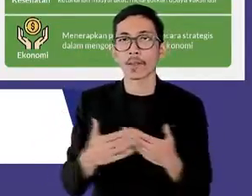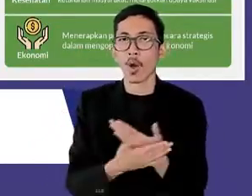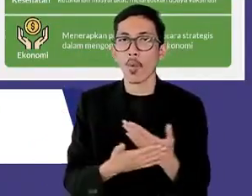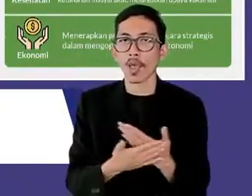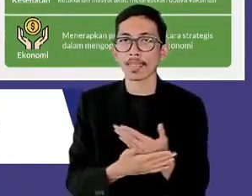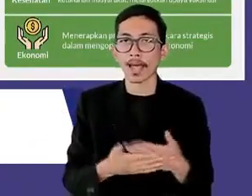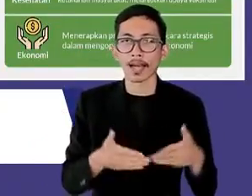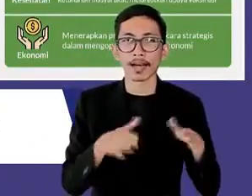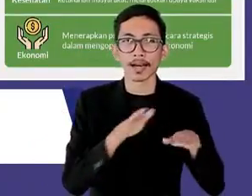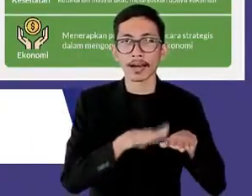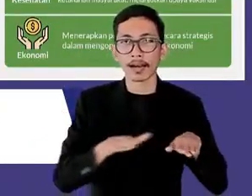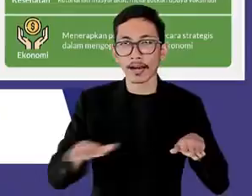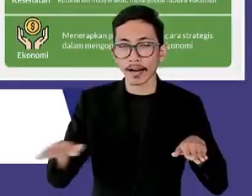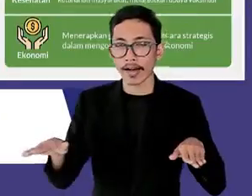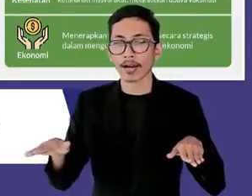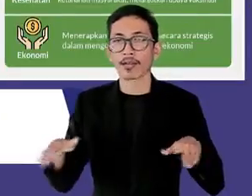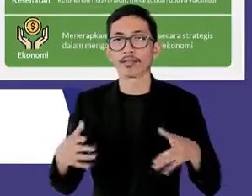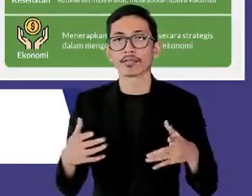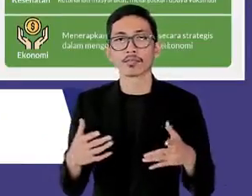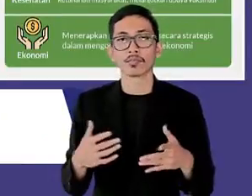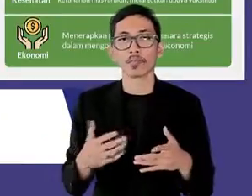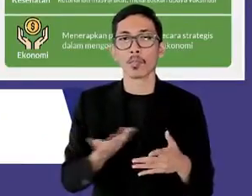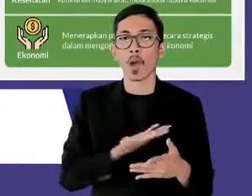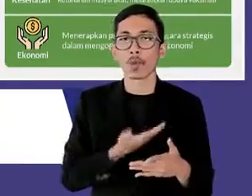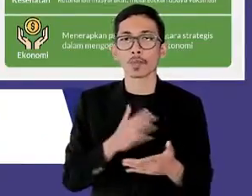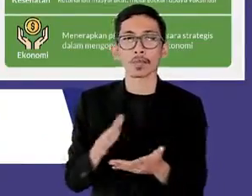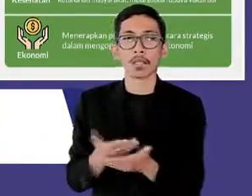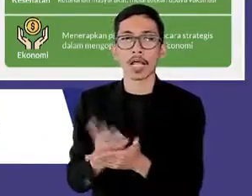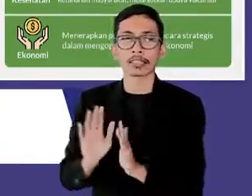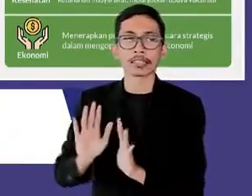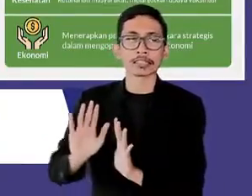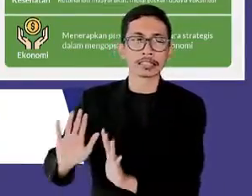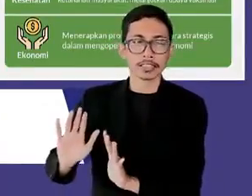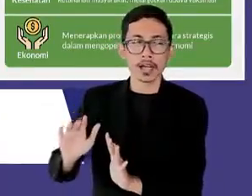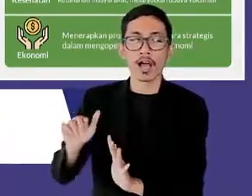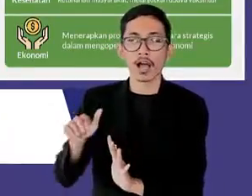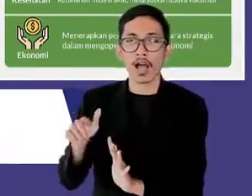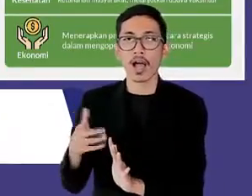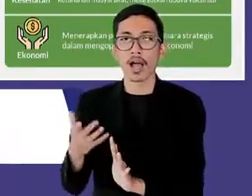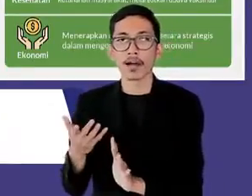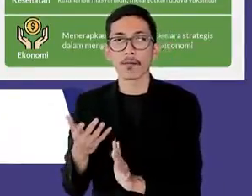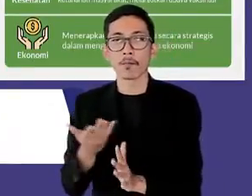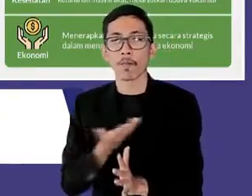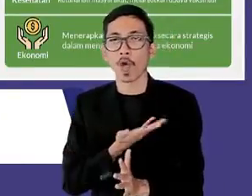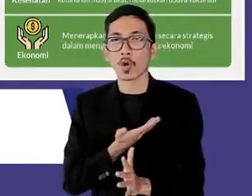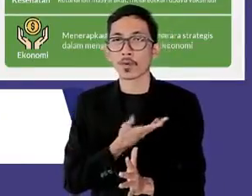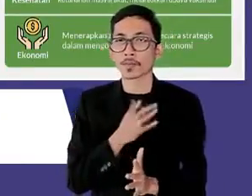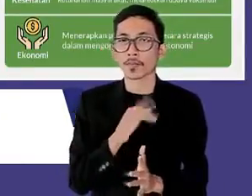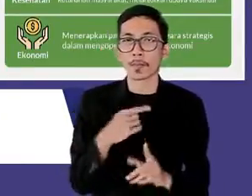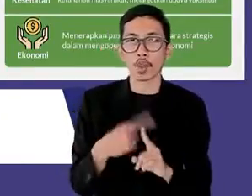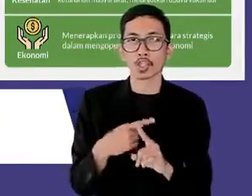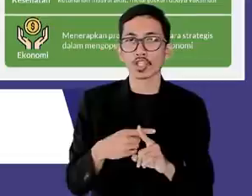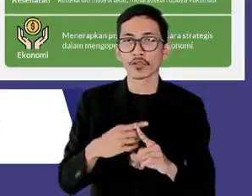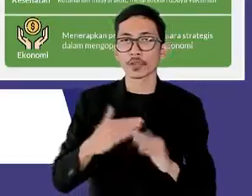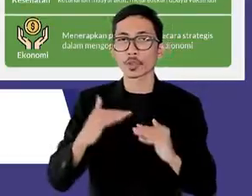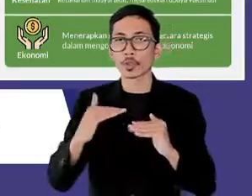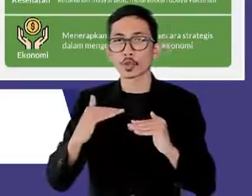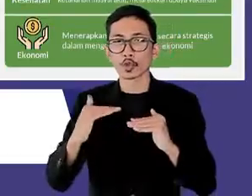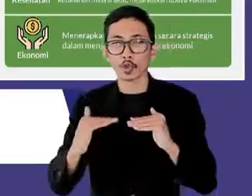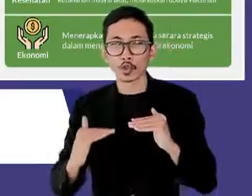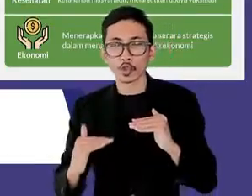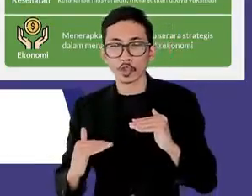sebesar-besarnya dan meningkatkan angka kesembuhan setinggi-tingginya Selain itu dilakukan pula